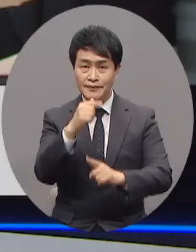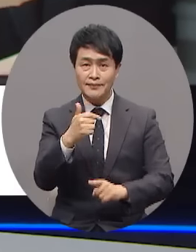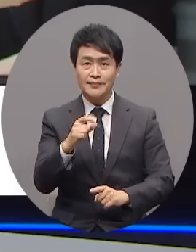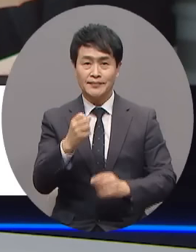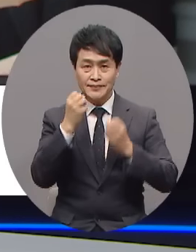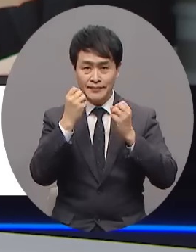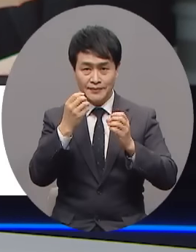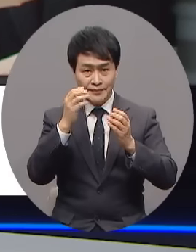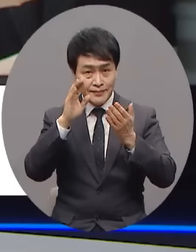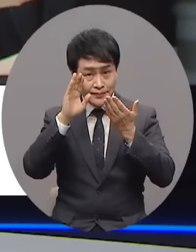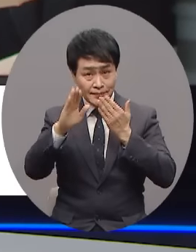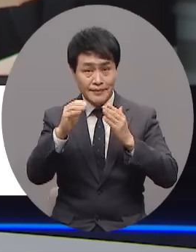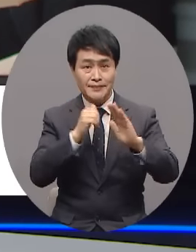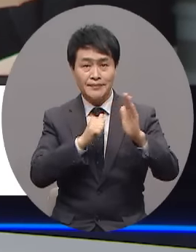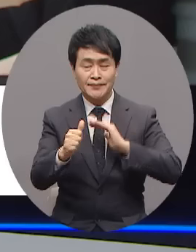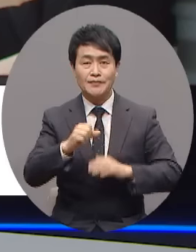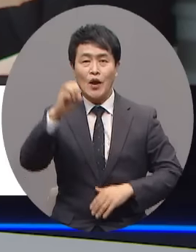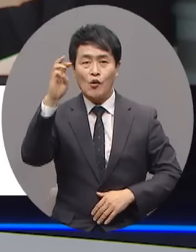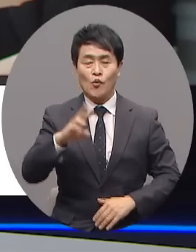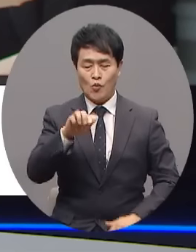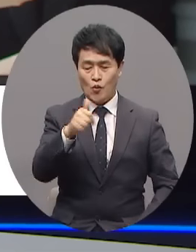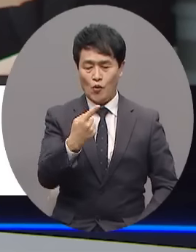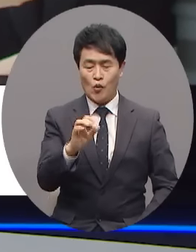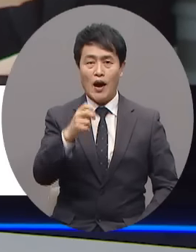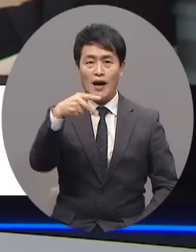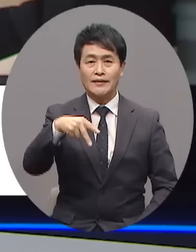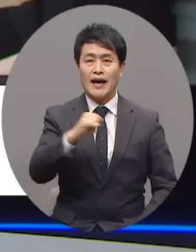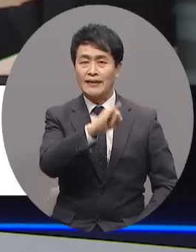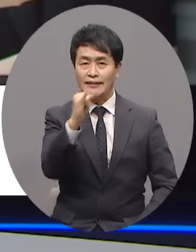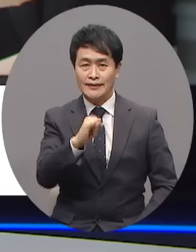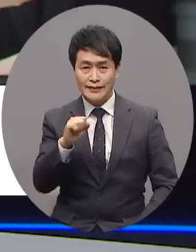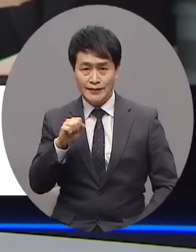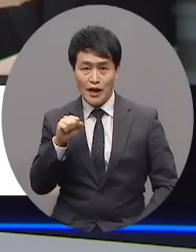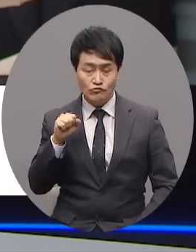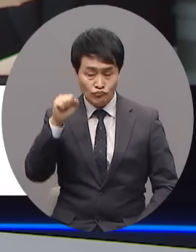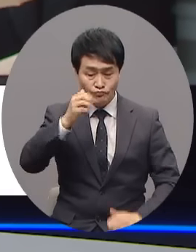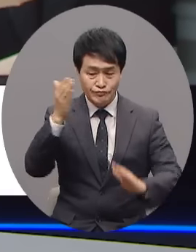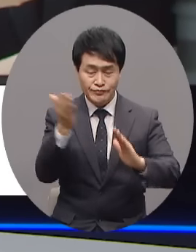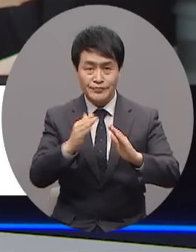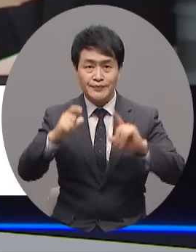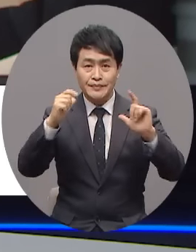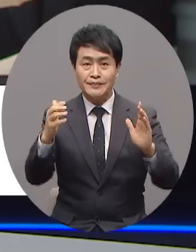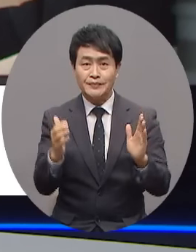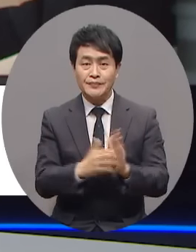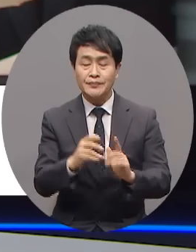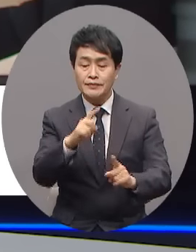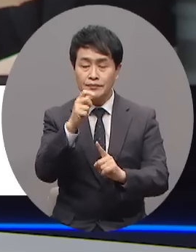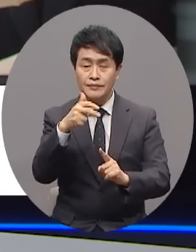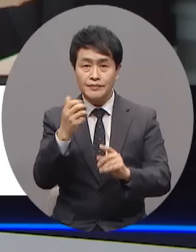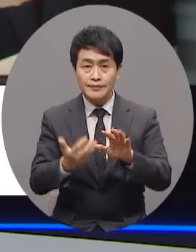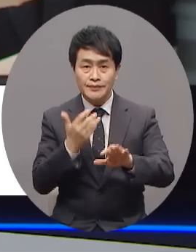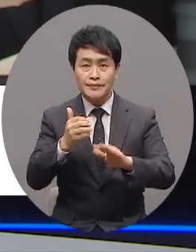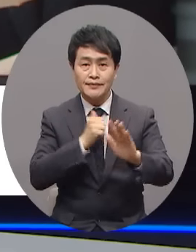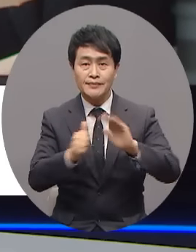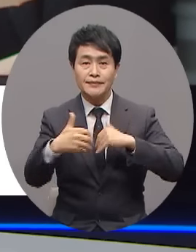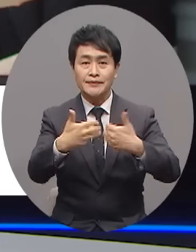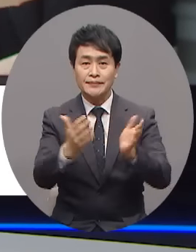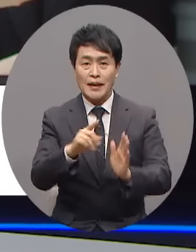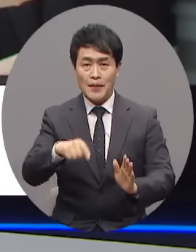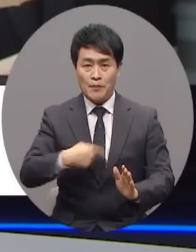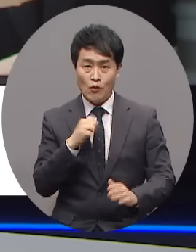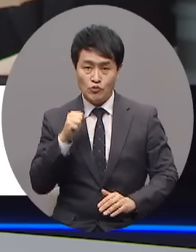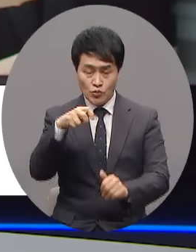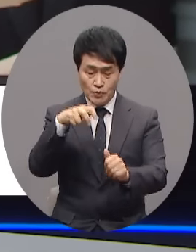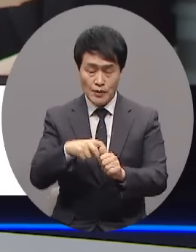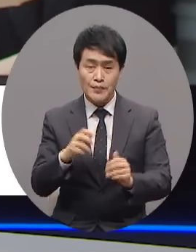이낙연 새로운 미래 대표가 광주 광산을 출마를 공식 선언했습니다. 이준석 개혁신당 대표는 자신의